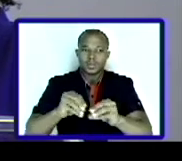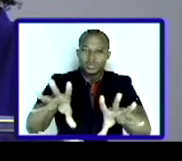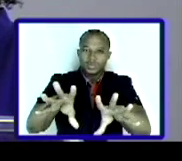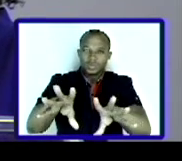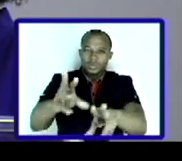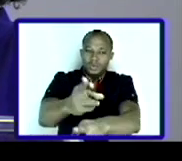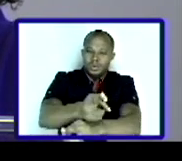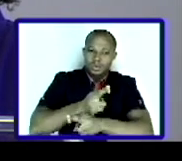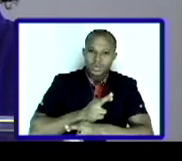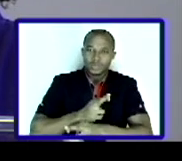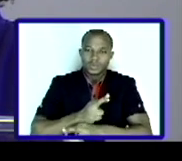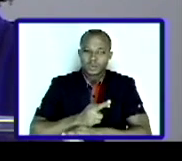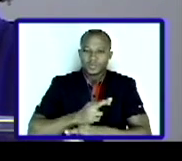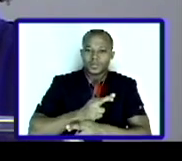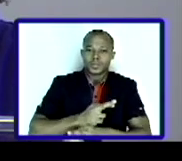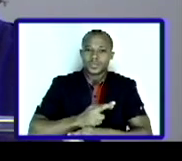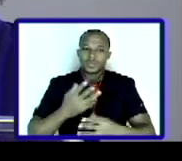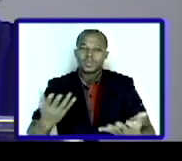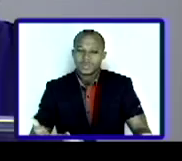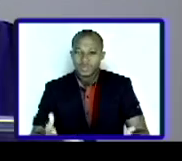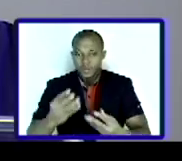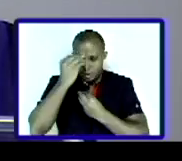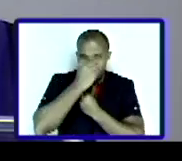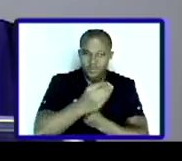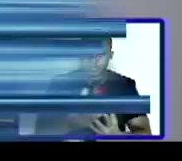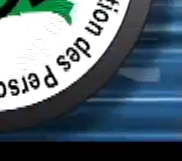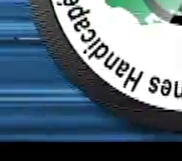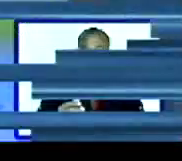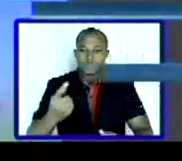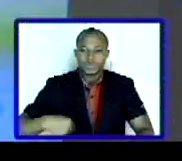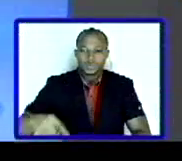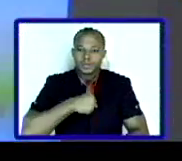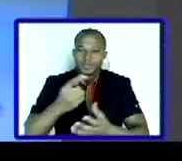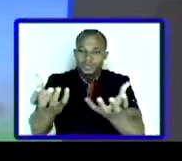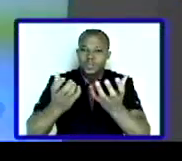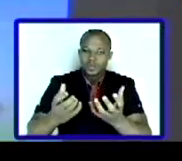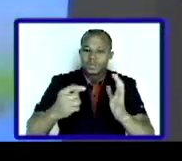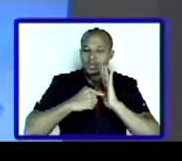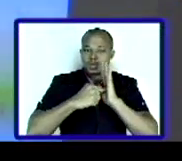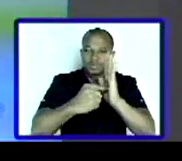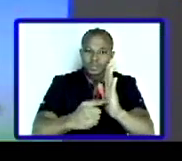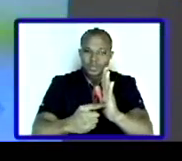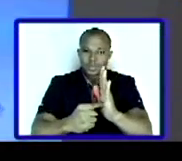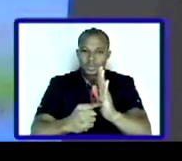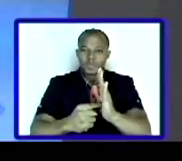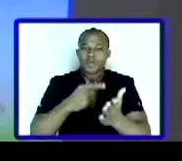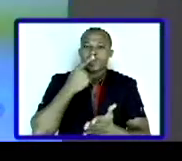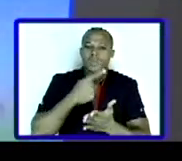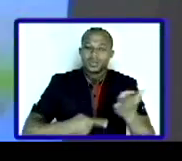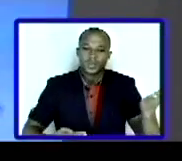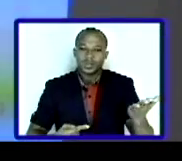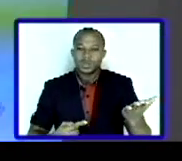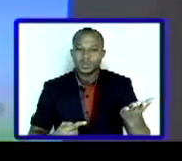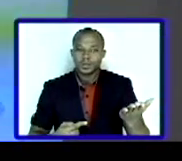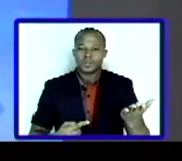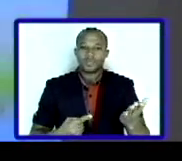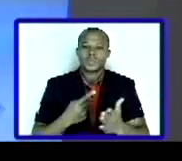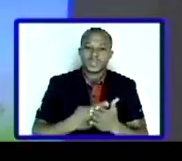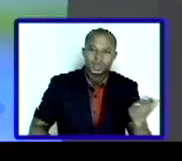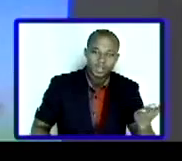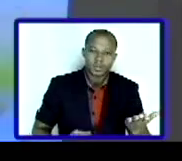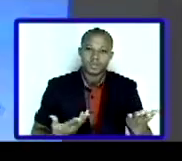vos commentaires, vous les professionnels de la construction, sur ce projet de loi. On veut montrer en principe c'est quoi